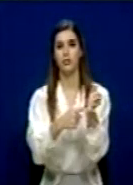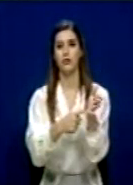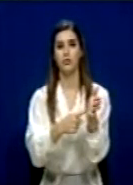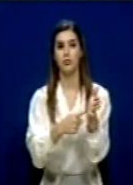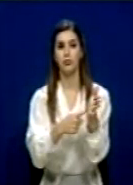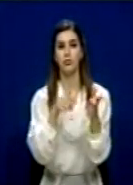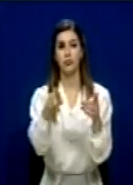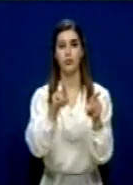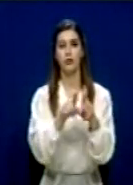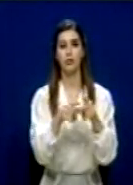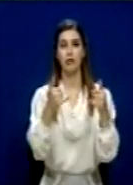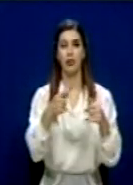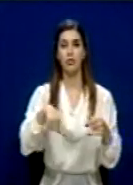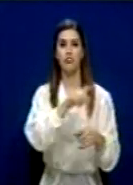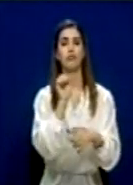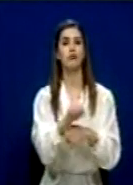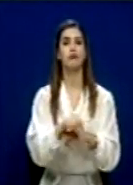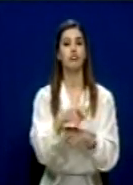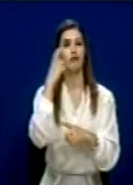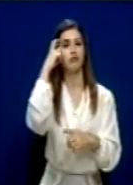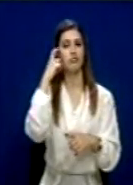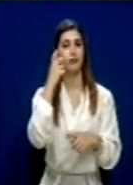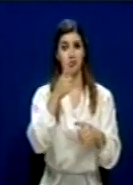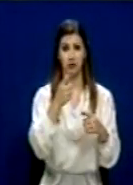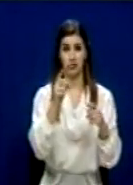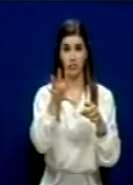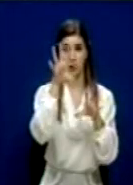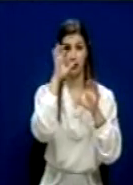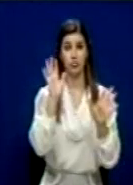në një situatë ku ju s'po doni ta kuptoni, jo që është vështirë ta kuptoni.